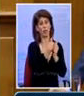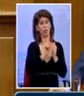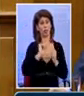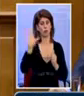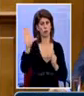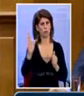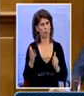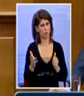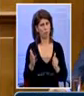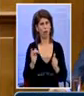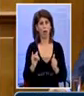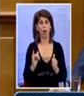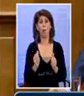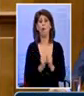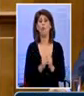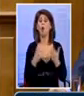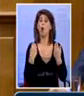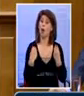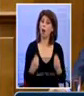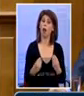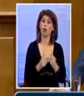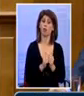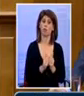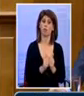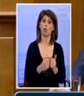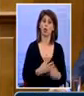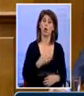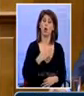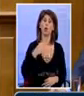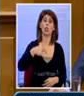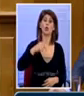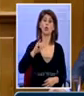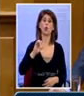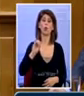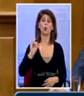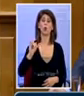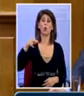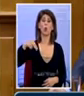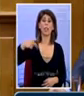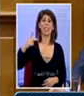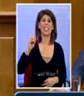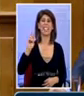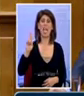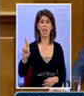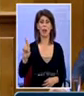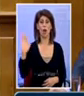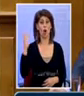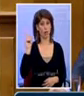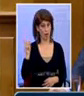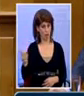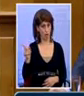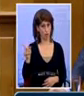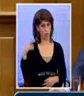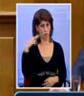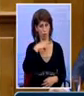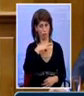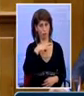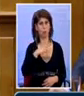Ακόμα και ο φίλος σας όμως, ο καλός σας φίλος, ο κύριος Γιούγκερ, όσο ήσασταν εσείς, δεν είχε